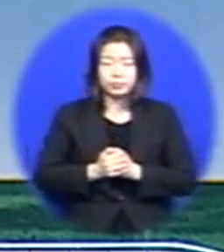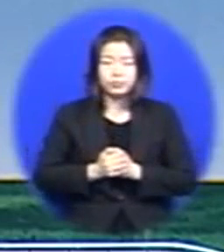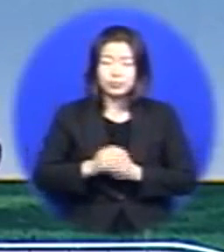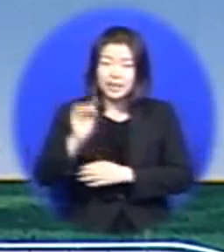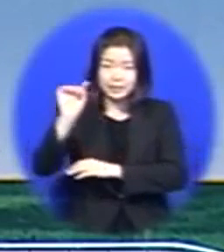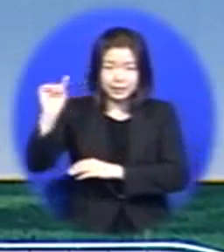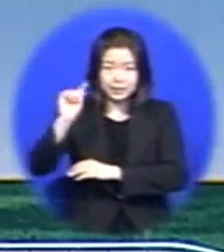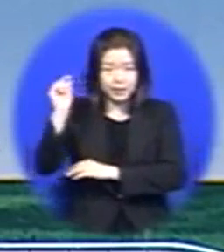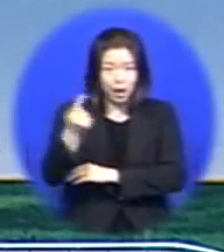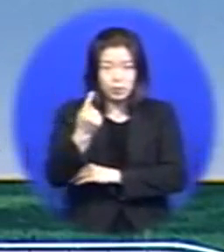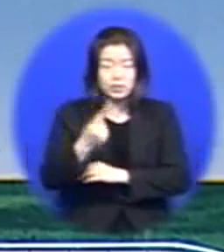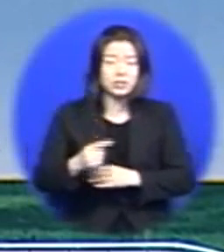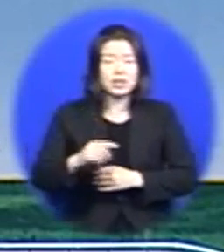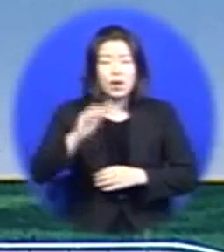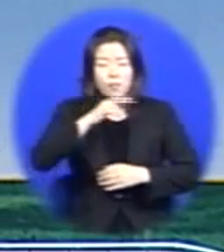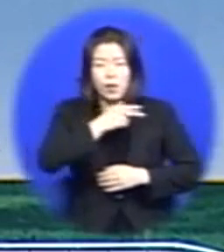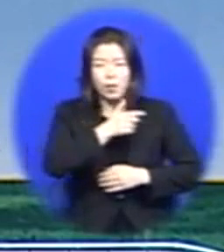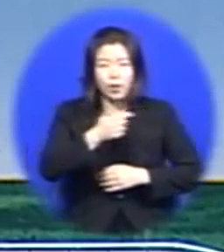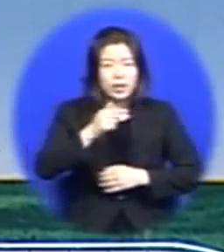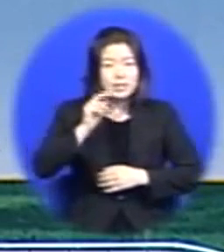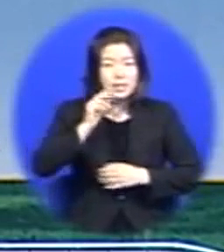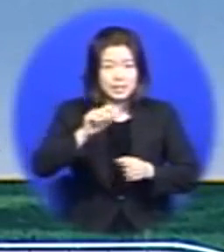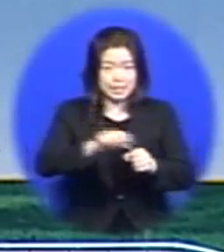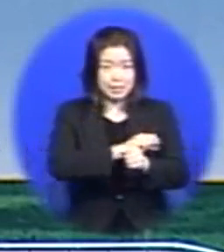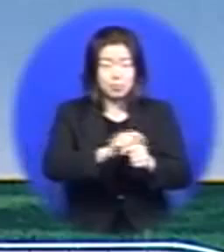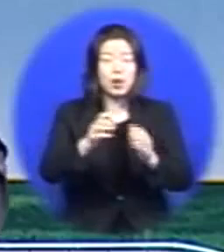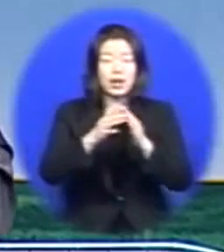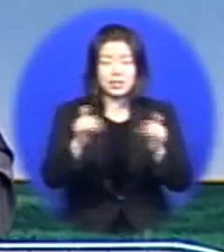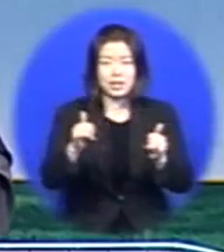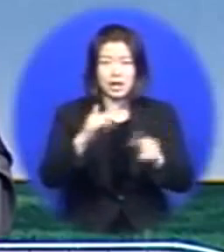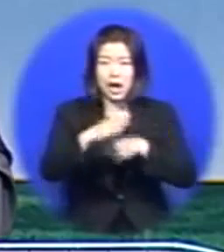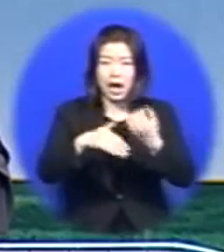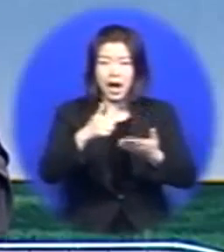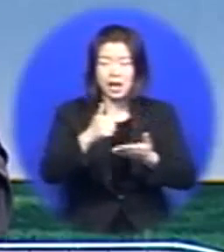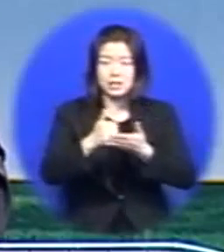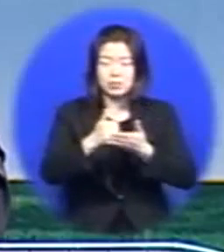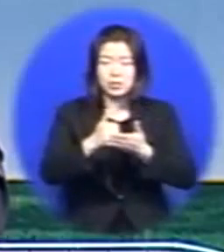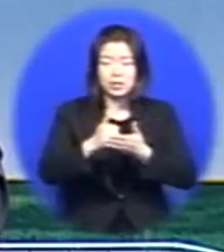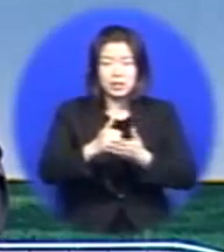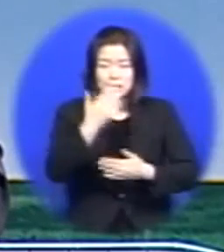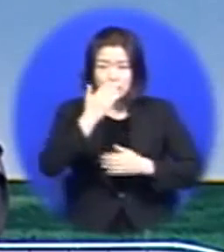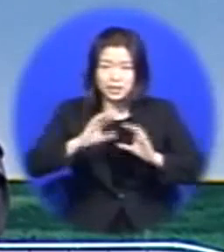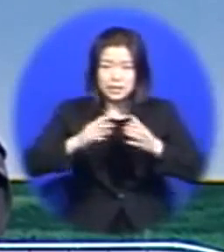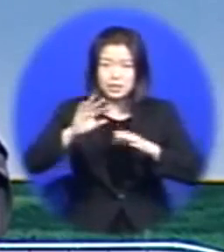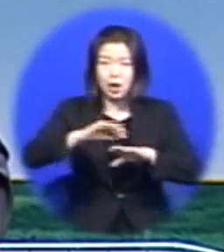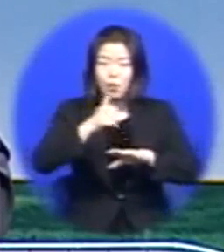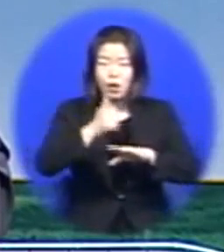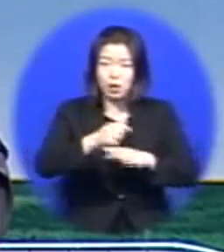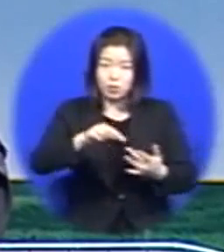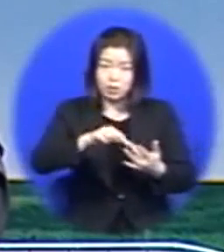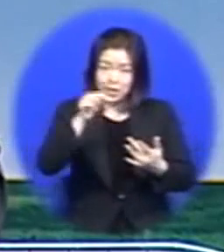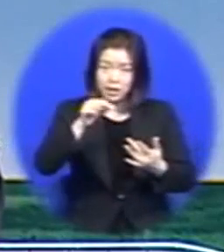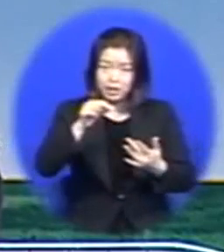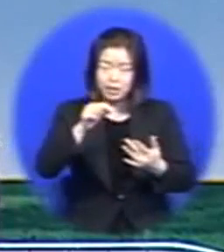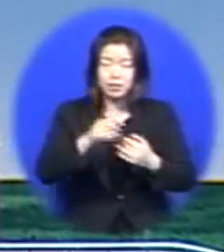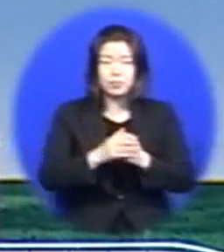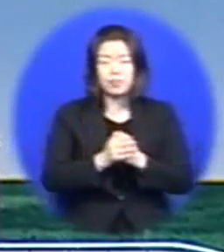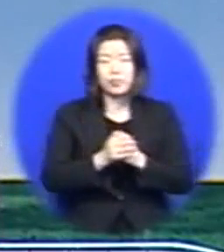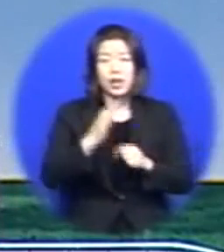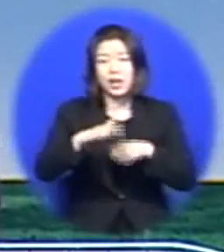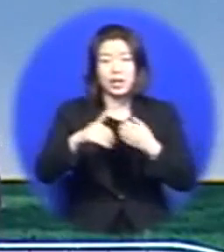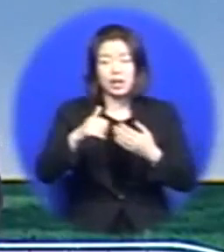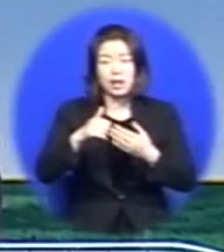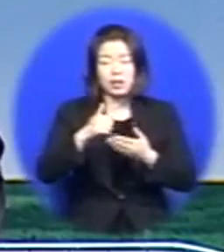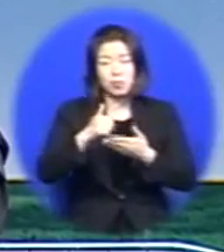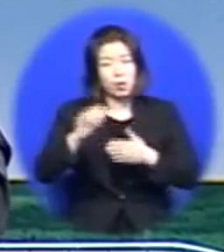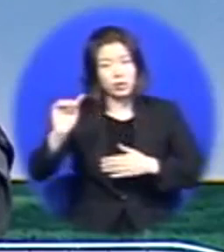다윗은 굉장히 특별한 사람입니다. 하나님이 다윗을 이스라엘의 왕으로 택하셨는데